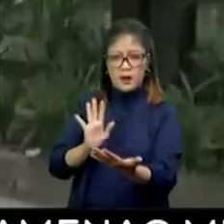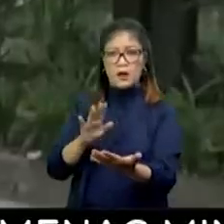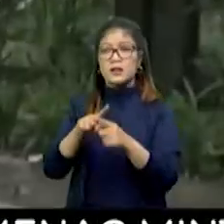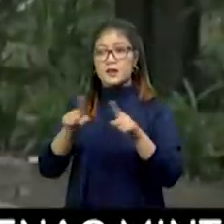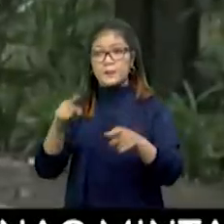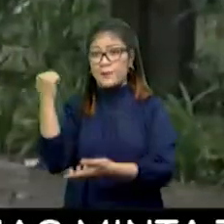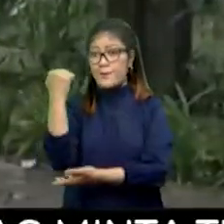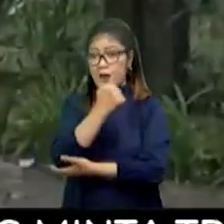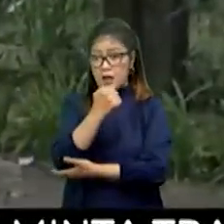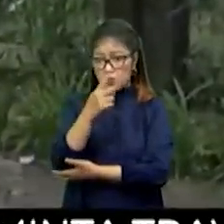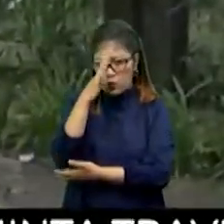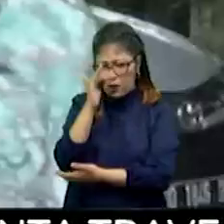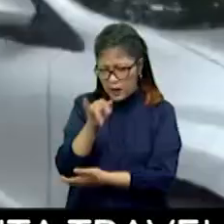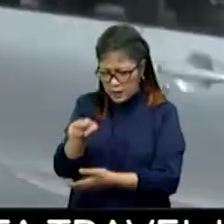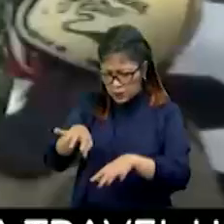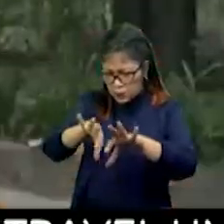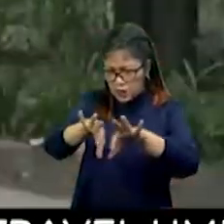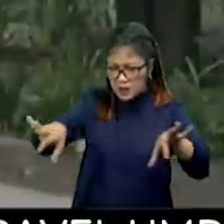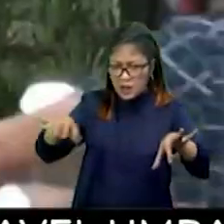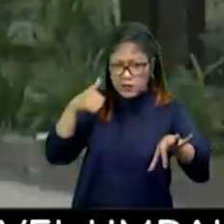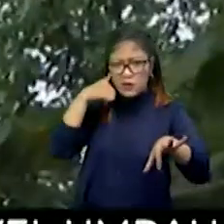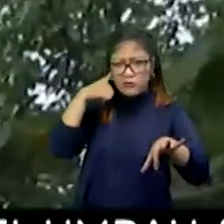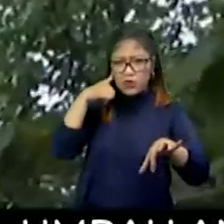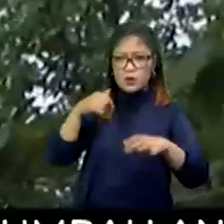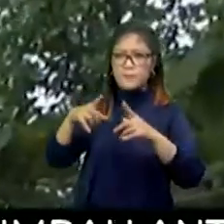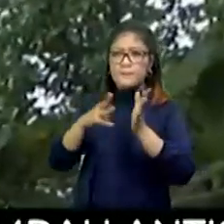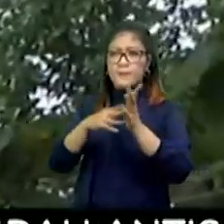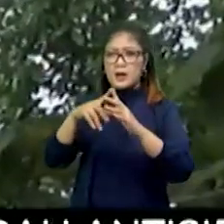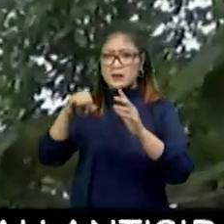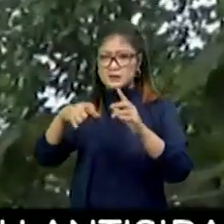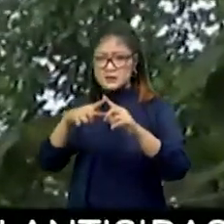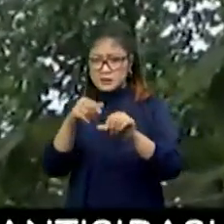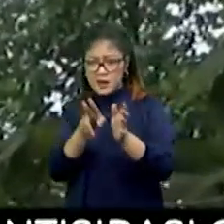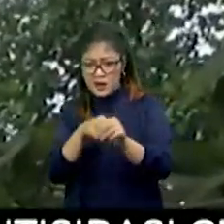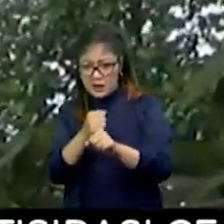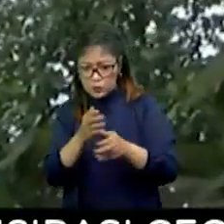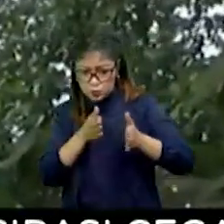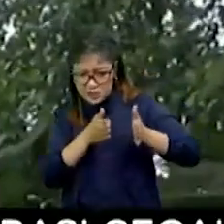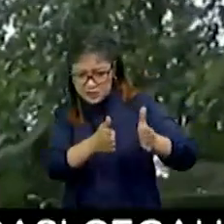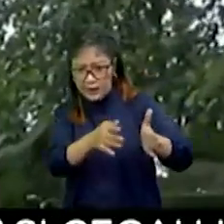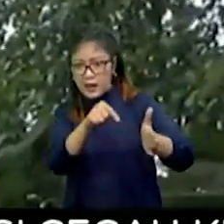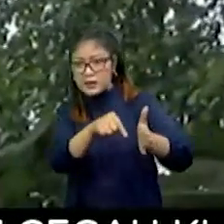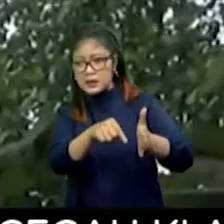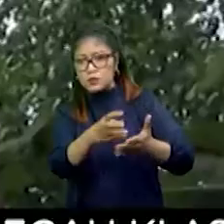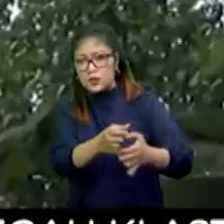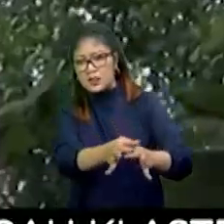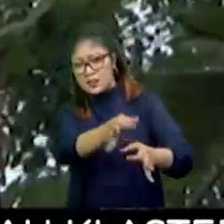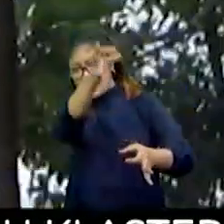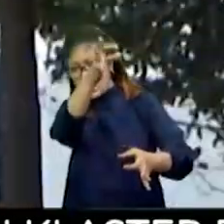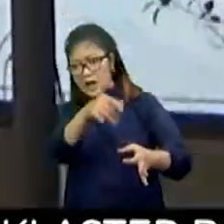telepon di Jalan Tamarunang dan Jalan Baji Manggai, Kecamatan Mandai. Warga yang curiga karena pelaku mencabut tiang telepon dalam jumlah